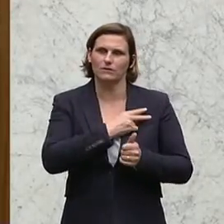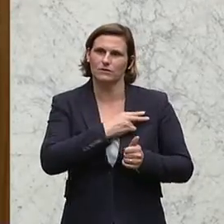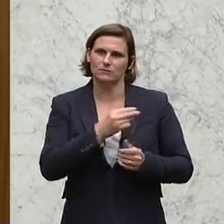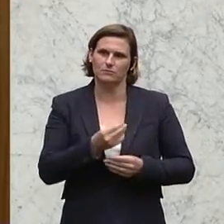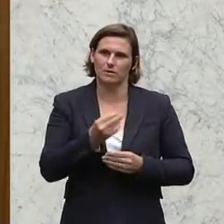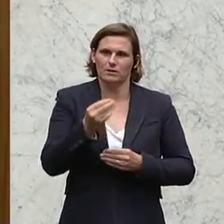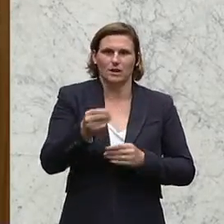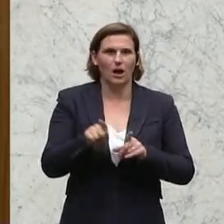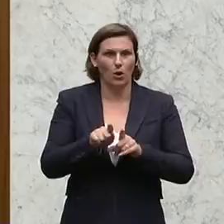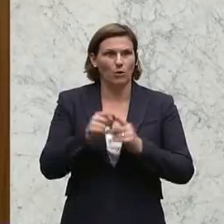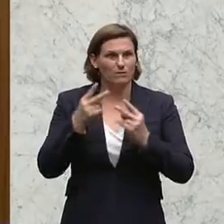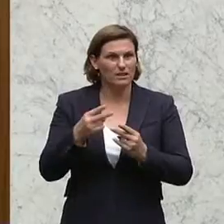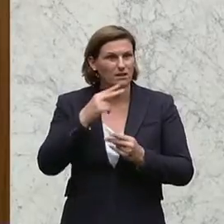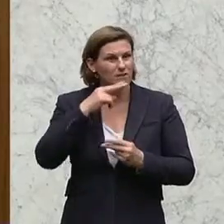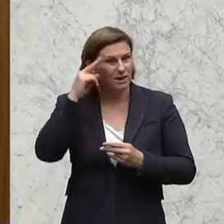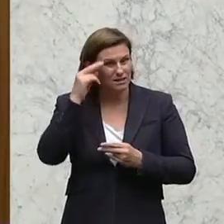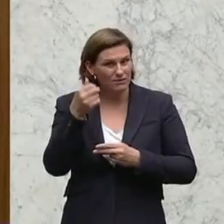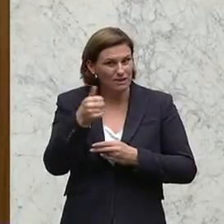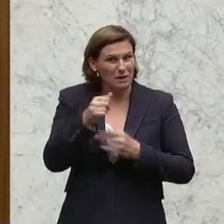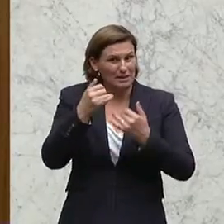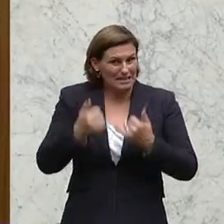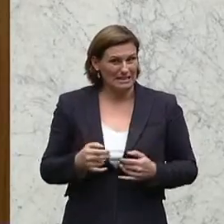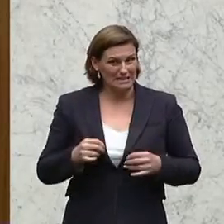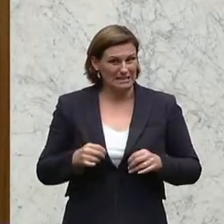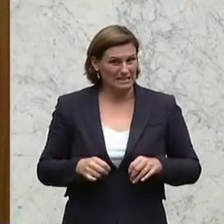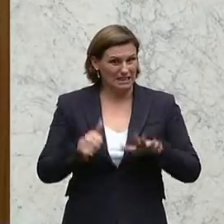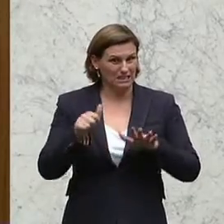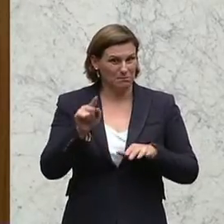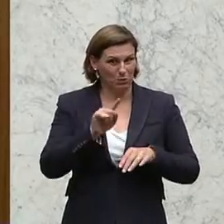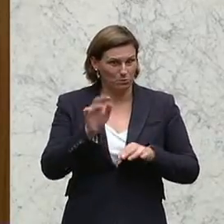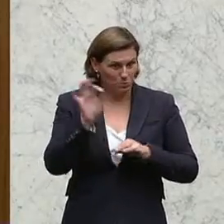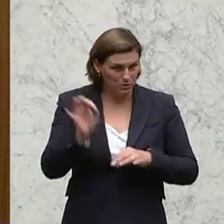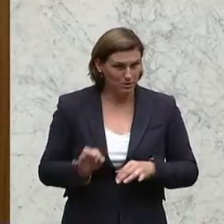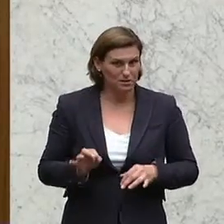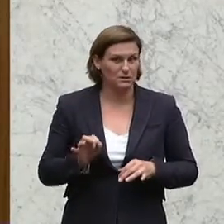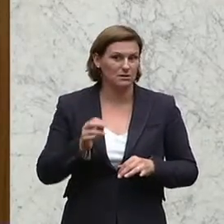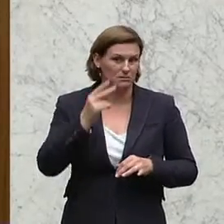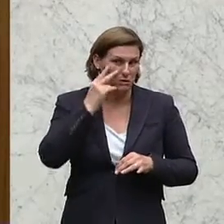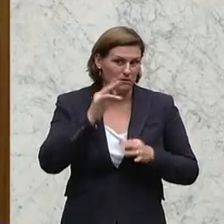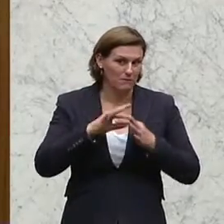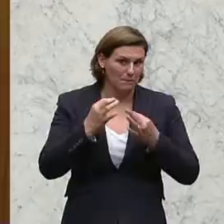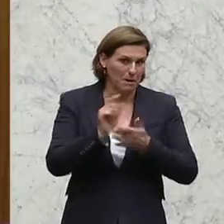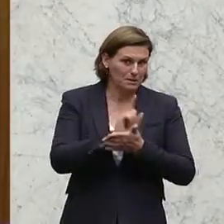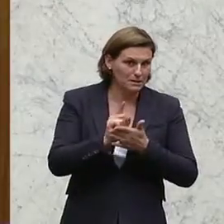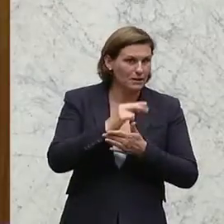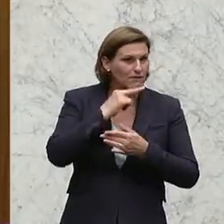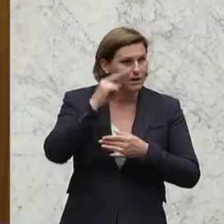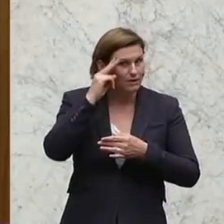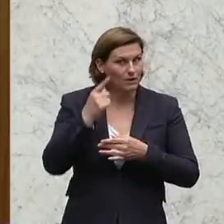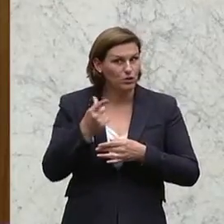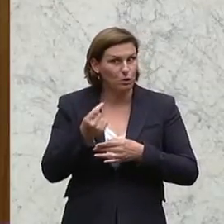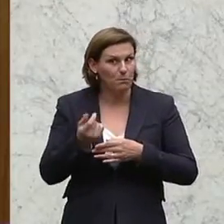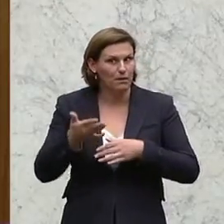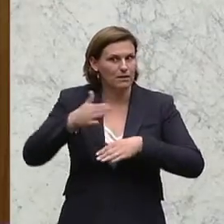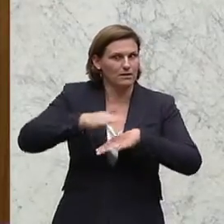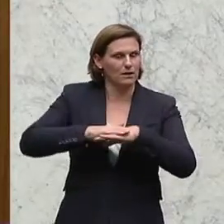um die Väterbeteiligung, die jetzt bei 16% liegt. Und wenn wir über die Familienzeit den Väteranteil verdoppeln würden